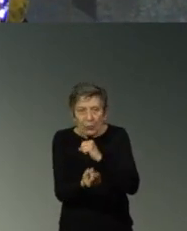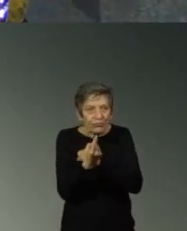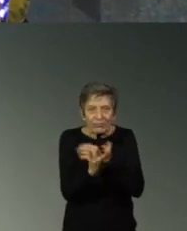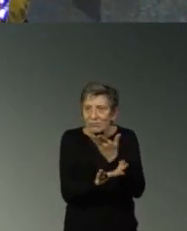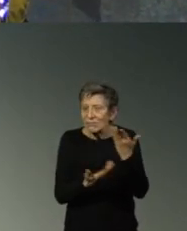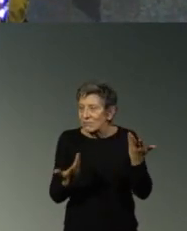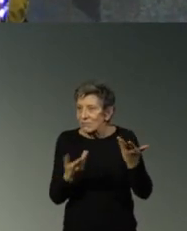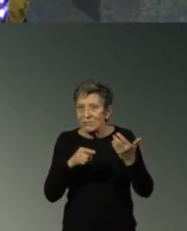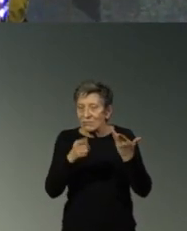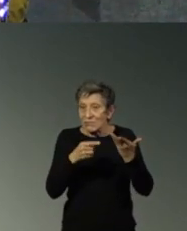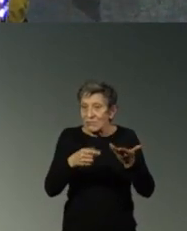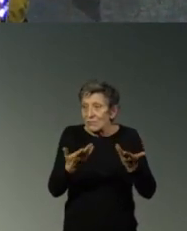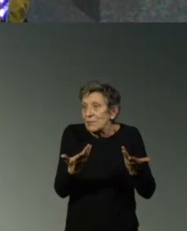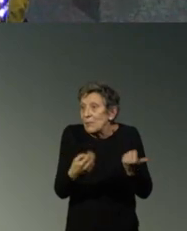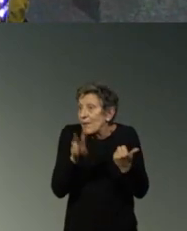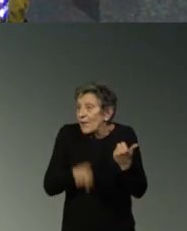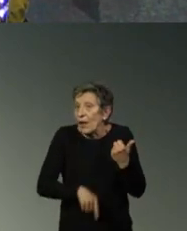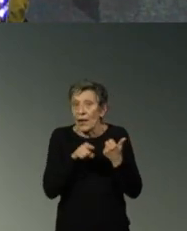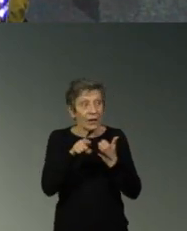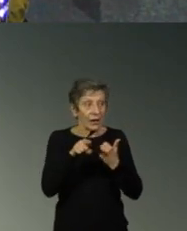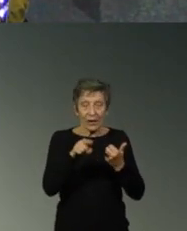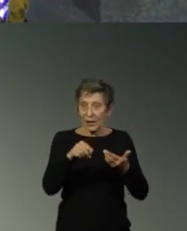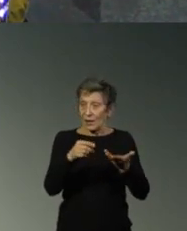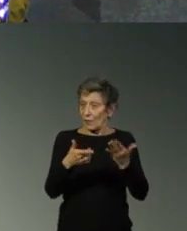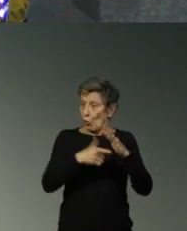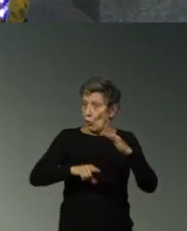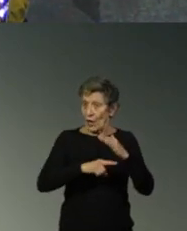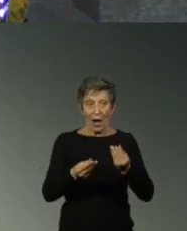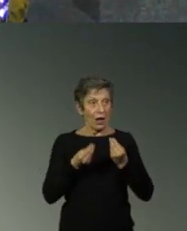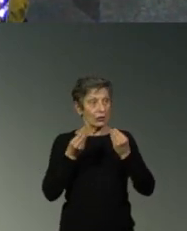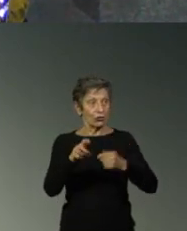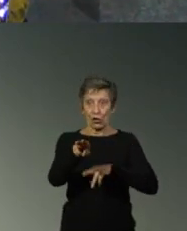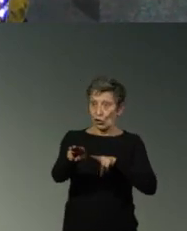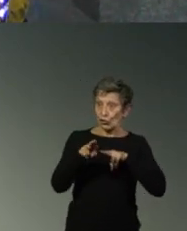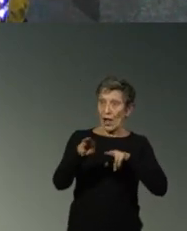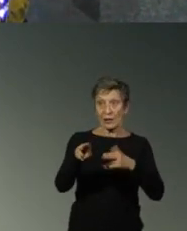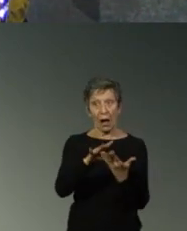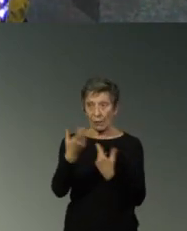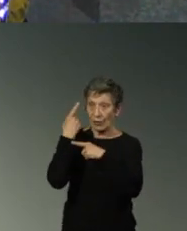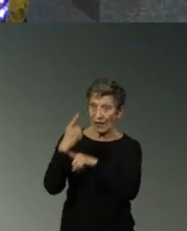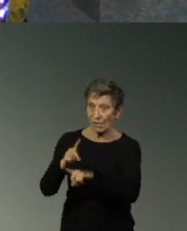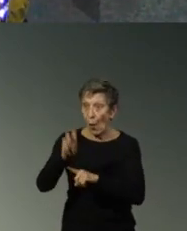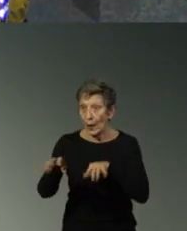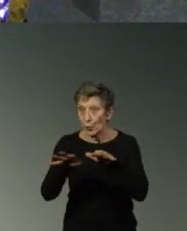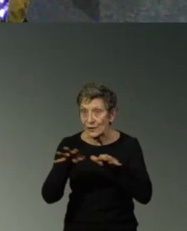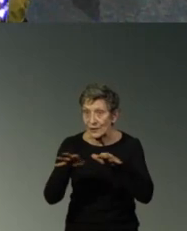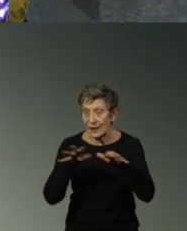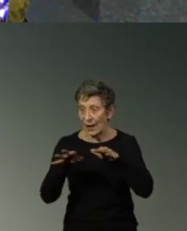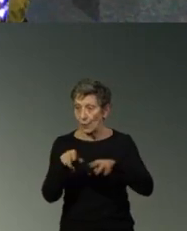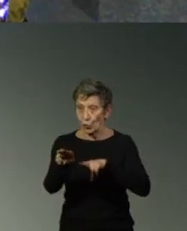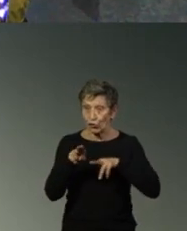de greenwashing, hein, en faisant de la chasse une défense des écosystèmes, un outil de connaissance du monde du vivant,